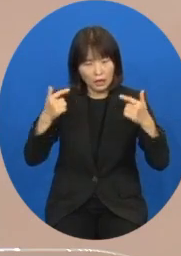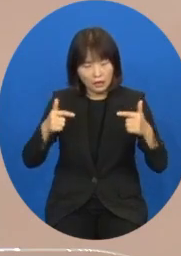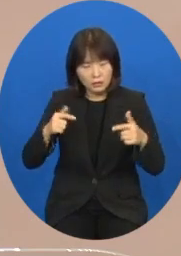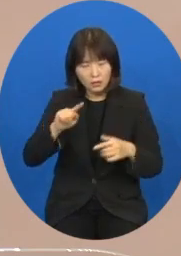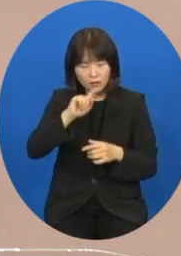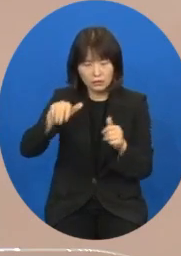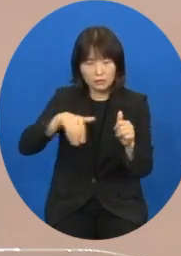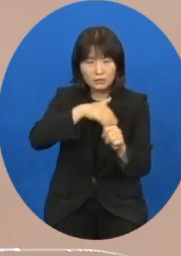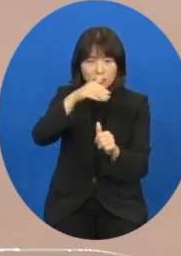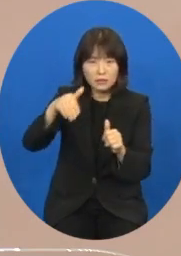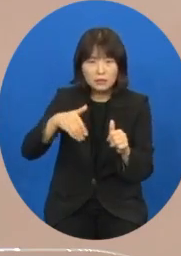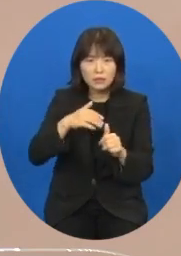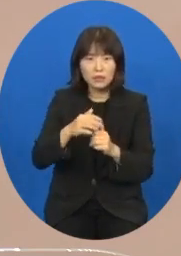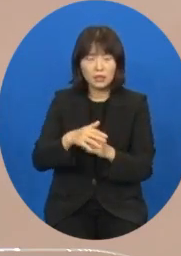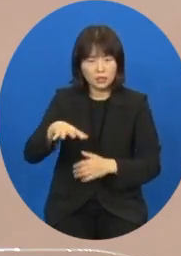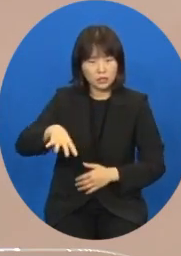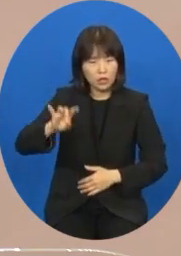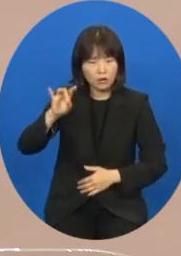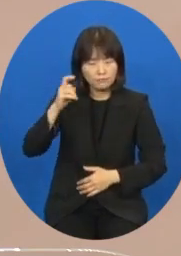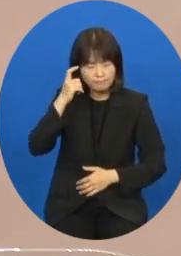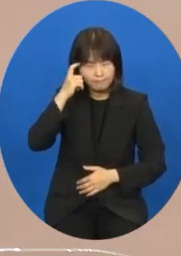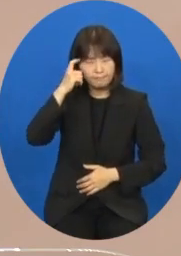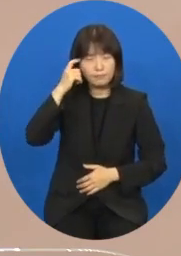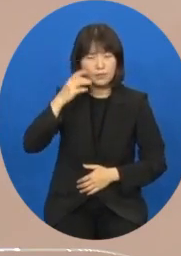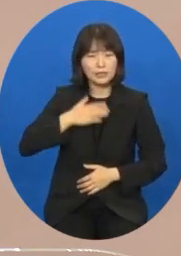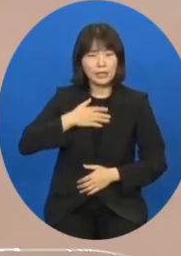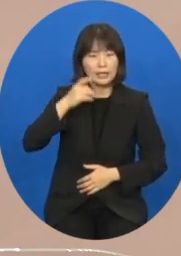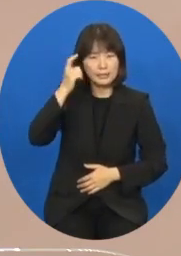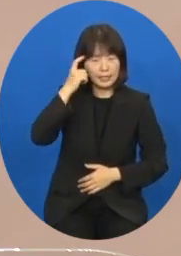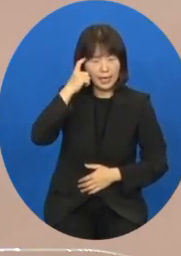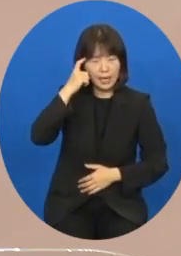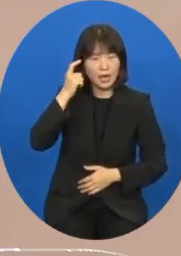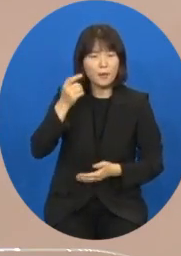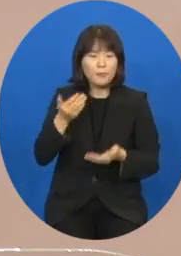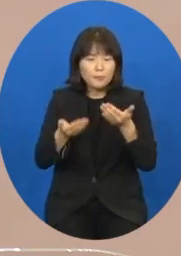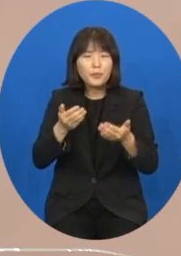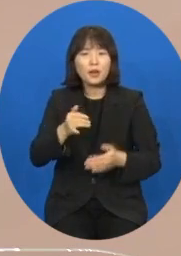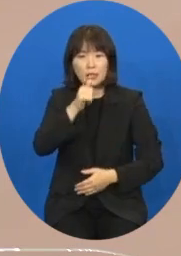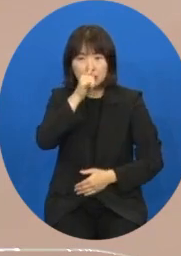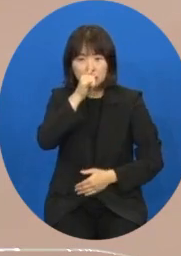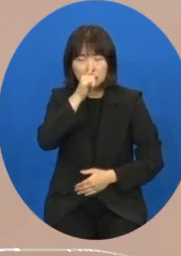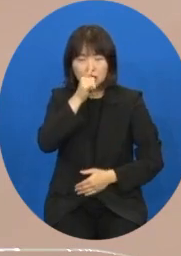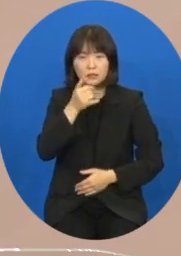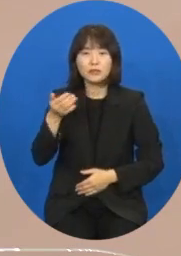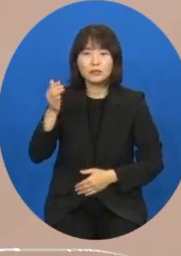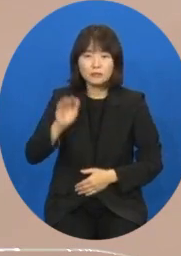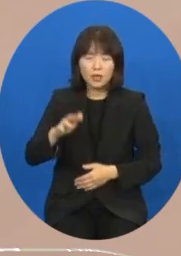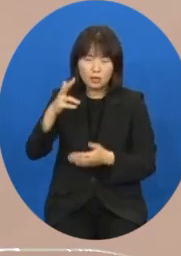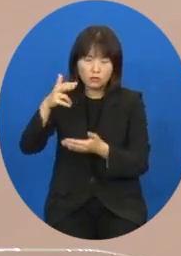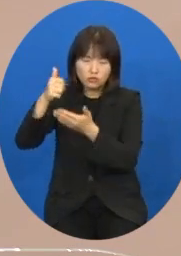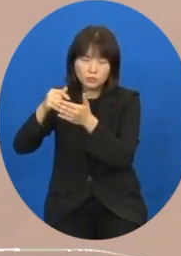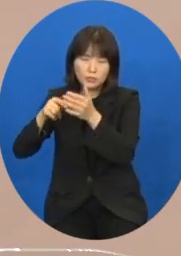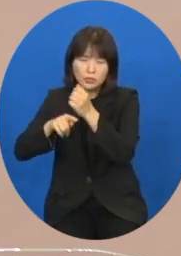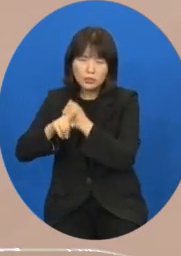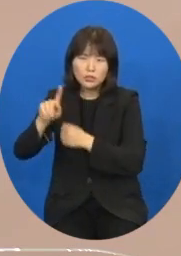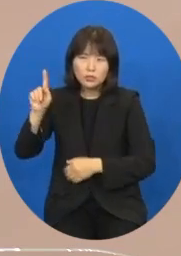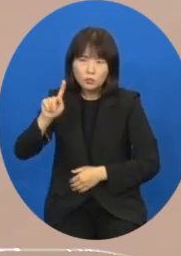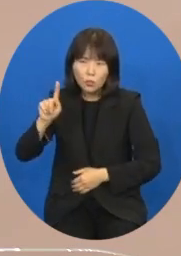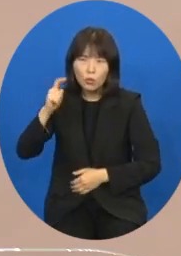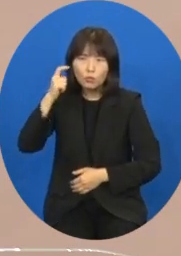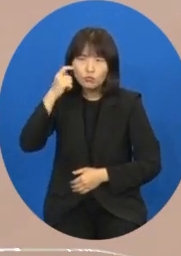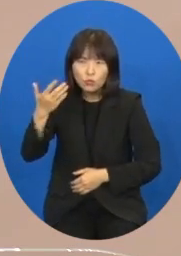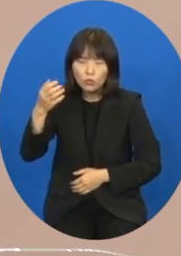상황이든 처음에 떠오르는 내 생각과 판단이 있습니다. 그런데 주님의 뜻이 무엇인지 묻고 또